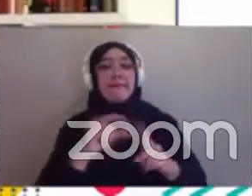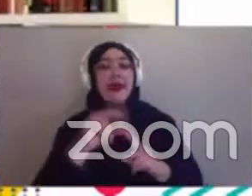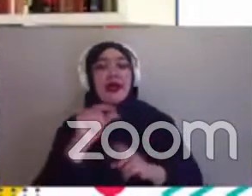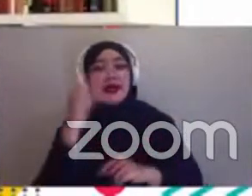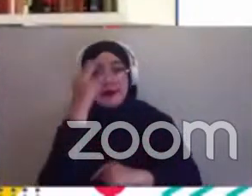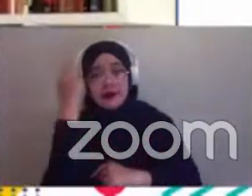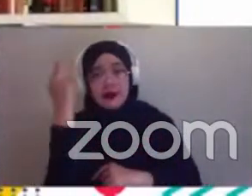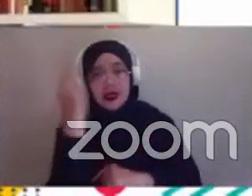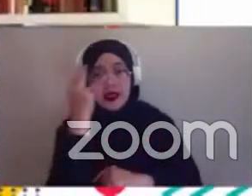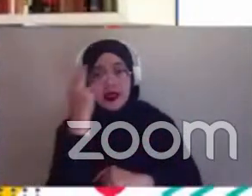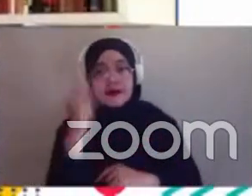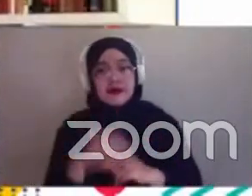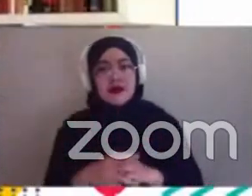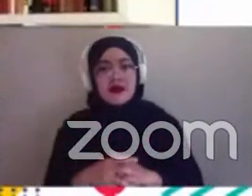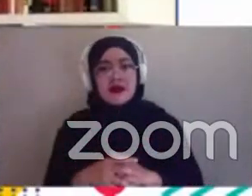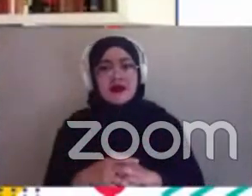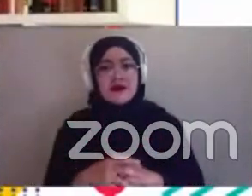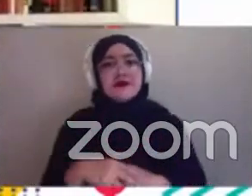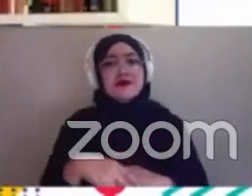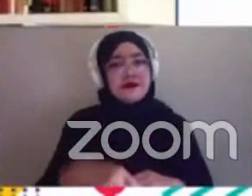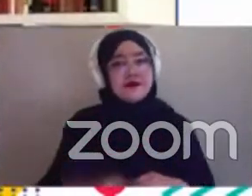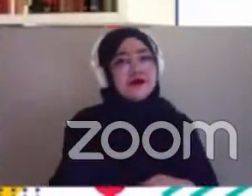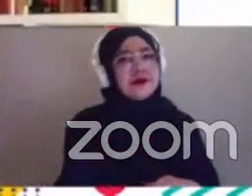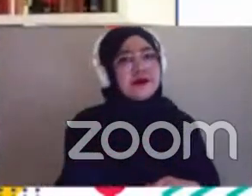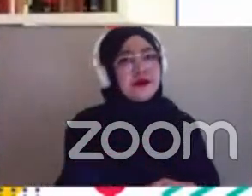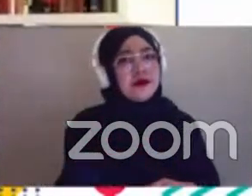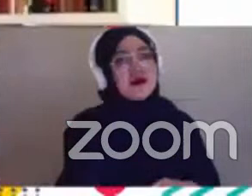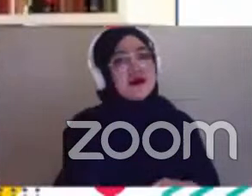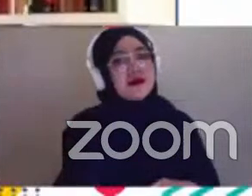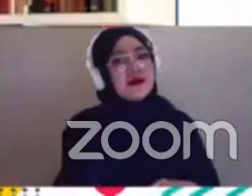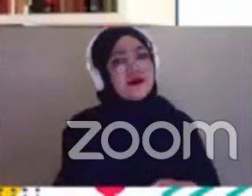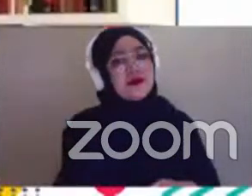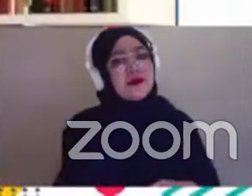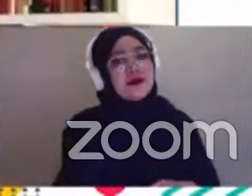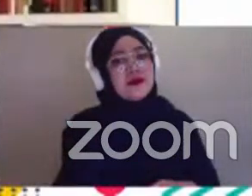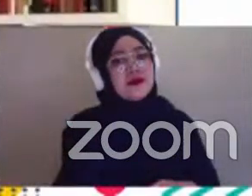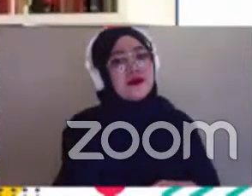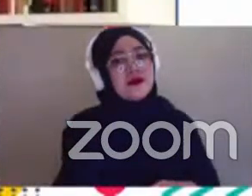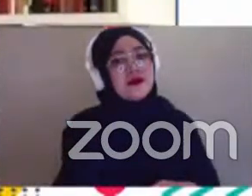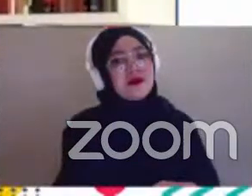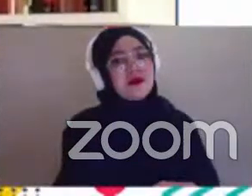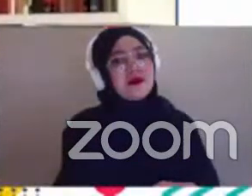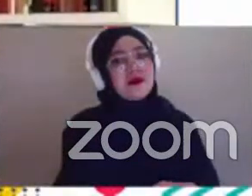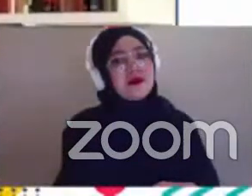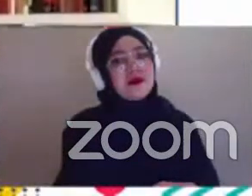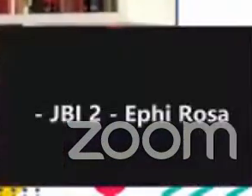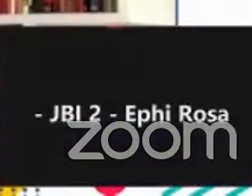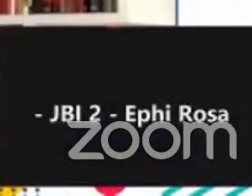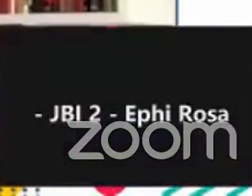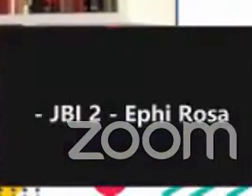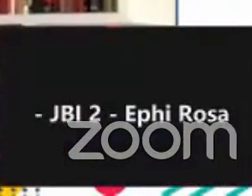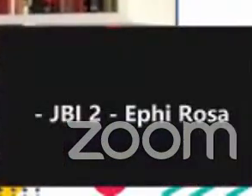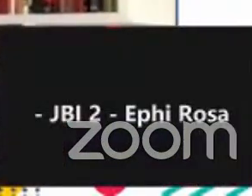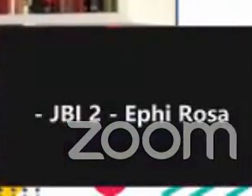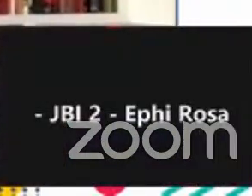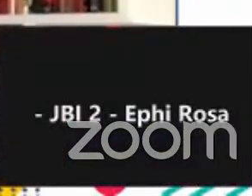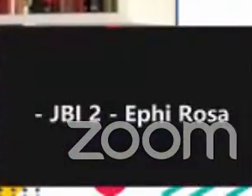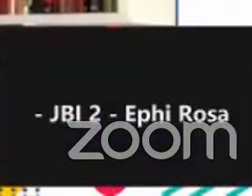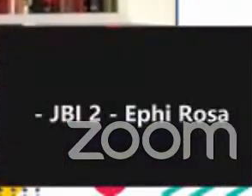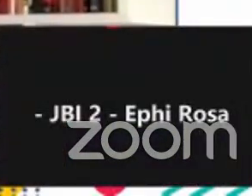sebuah undang-undang yang kita namakan Undang-Undang Perlindungan Data Pribadi, tentu untuk mengatur juga bagaimana digital safety bisa diatur